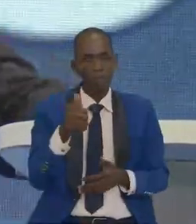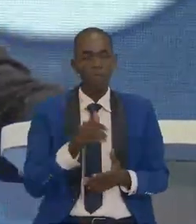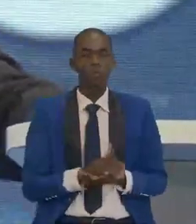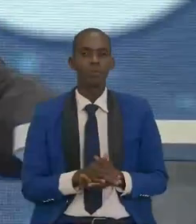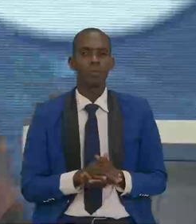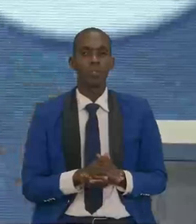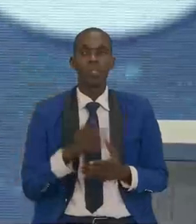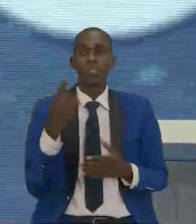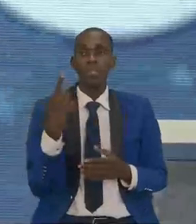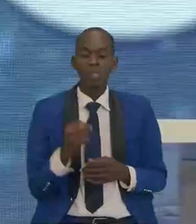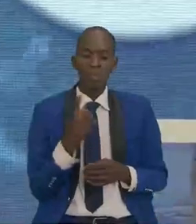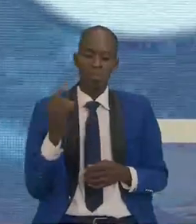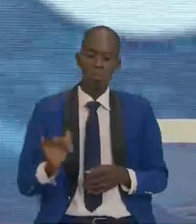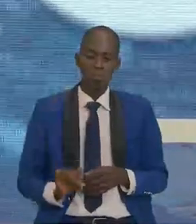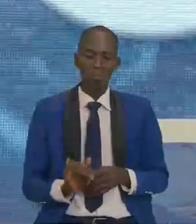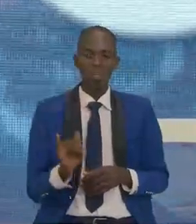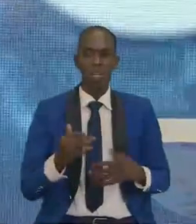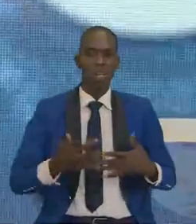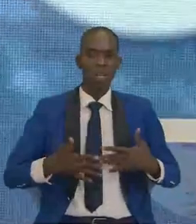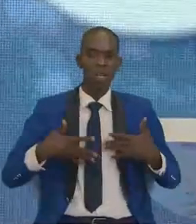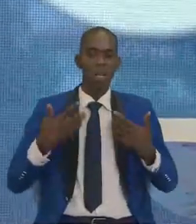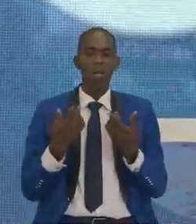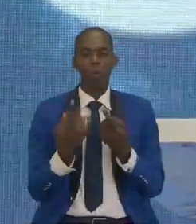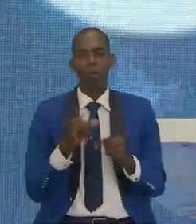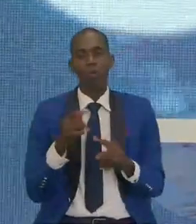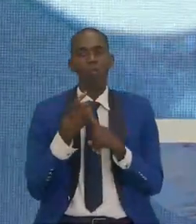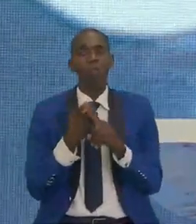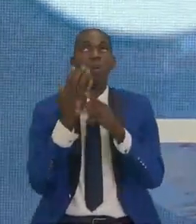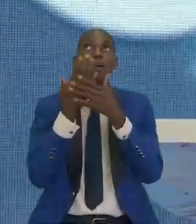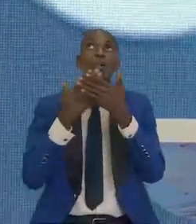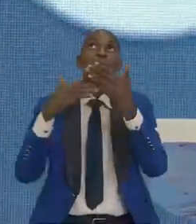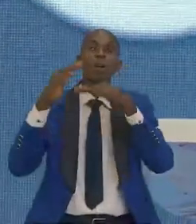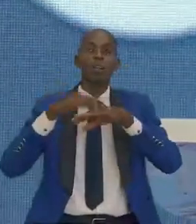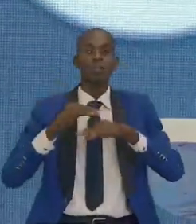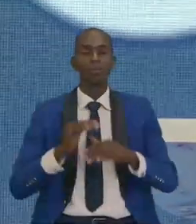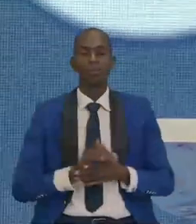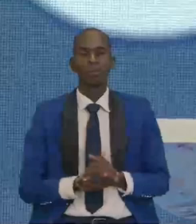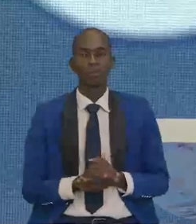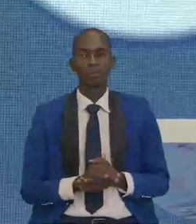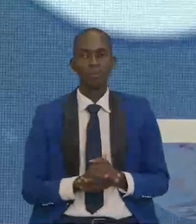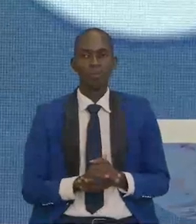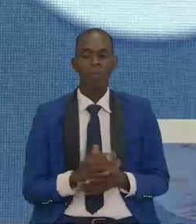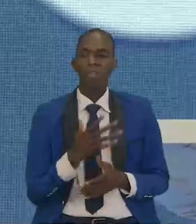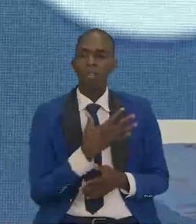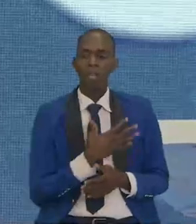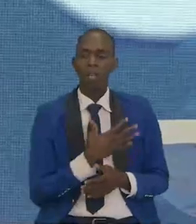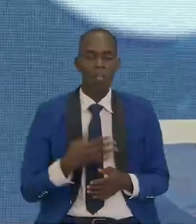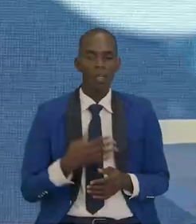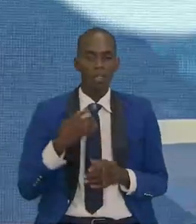La vie abondante, il voudrait cela pour lui-même. La vie éternelle venant du ciel